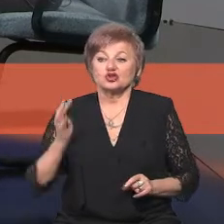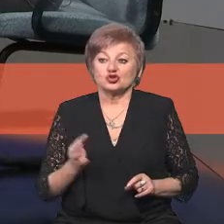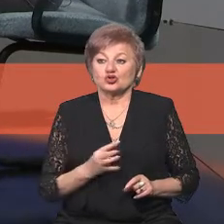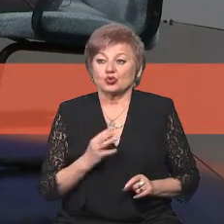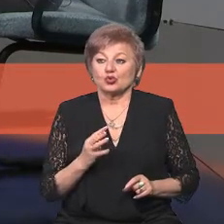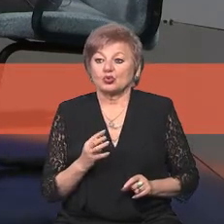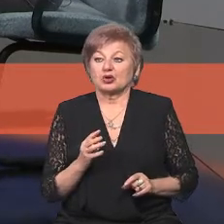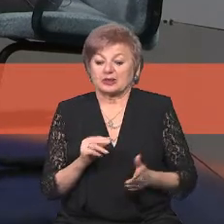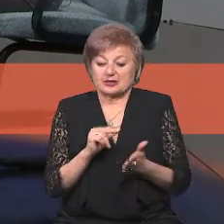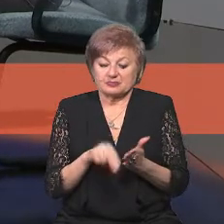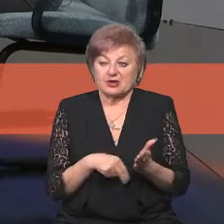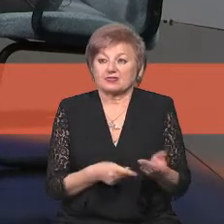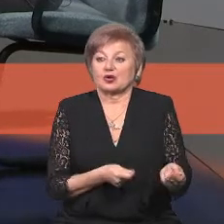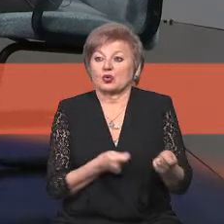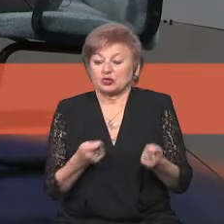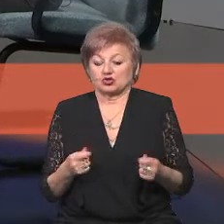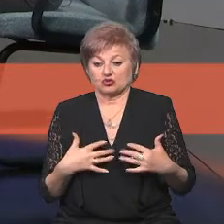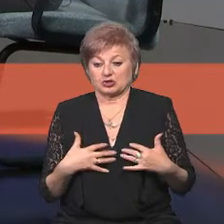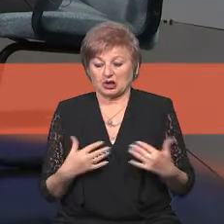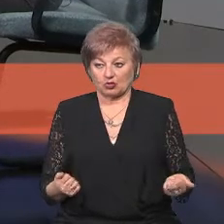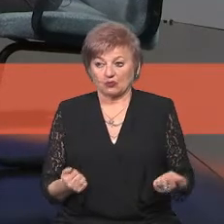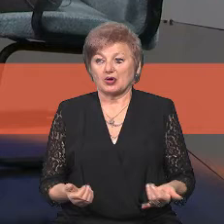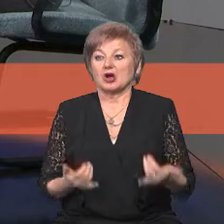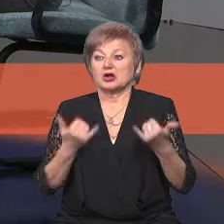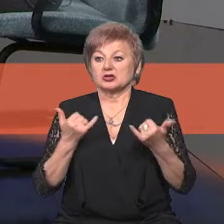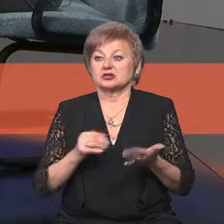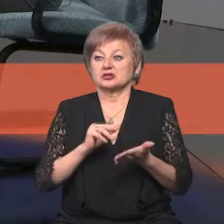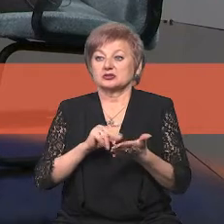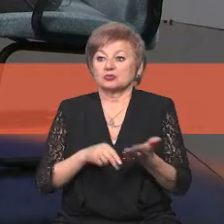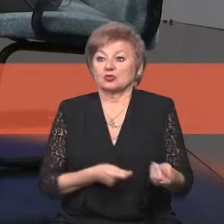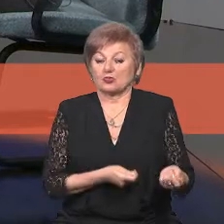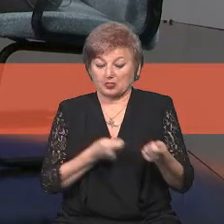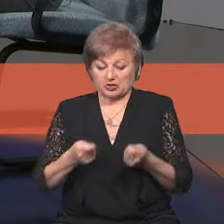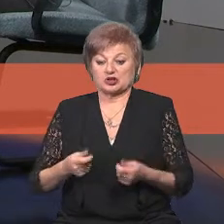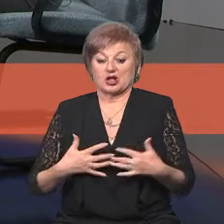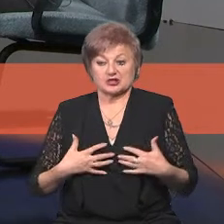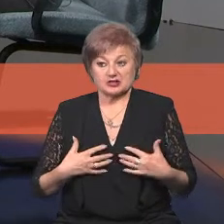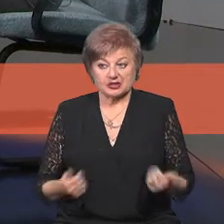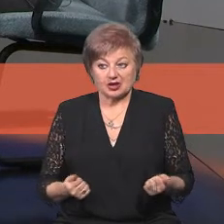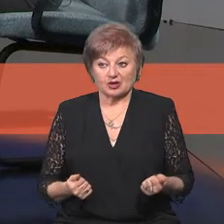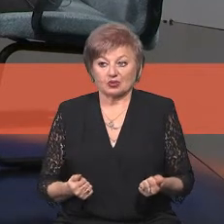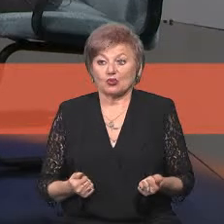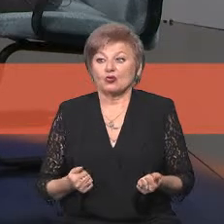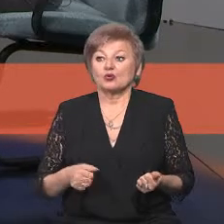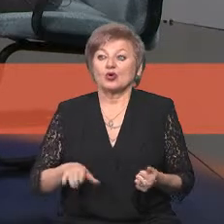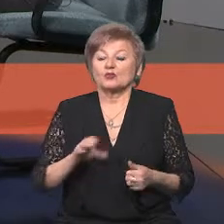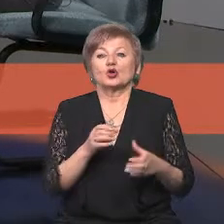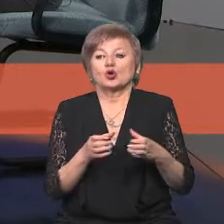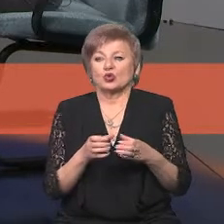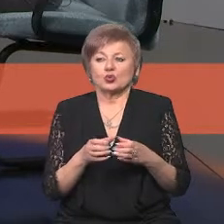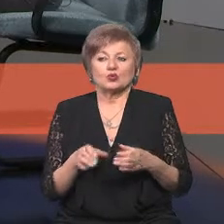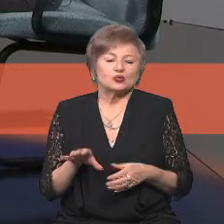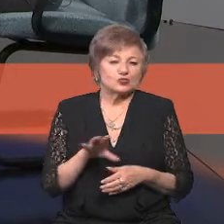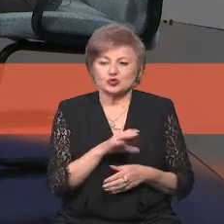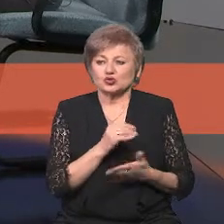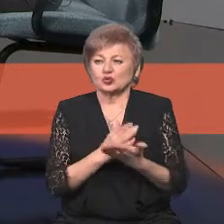за довідку приносила довідку, що вона здорова. І зараз вона принесла довідку, що вона здорова. У неї є пробруф'є, в неї є група для